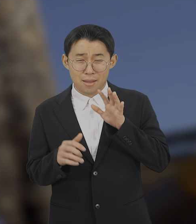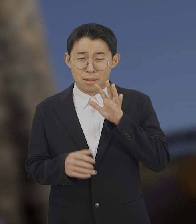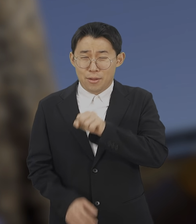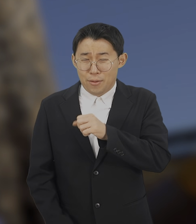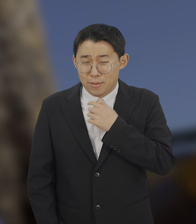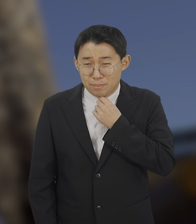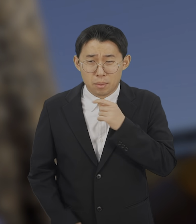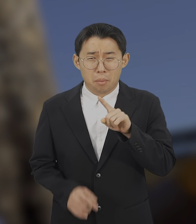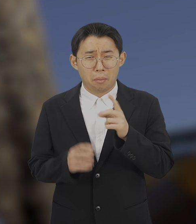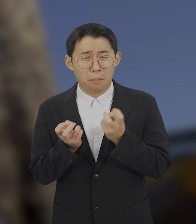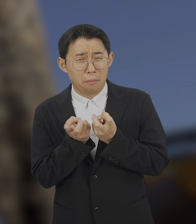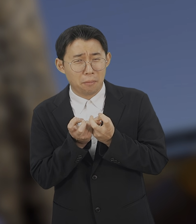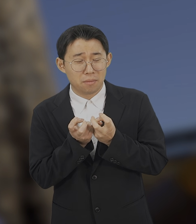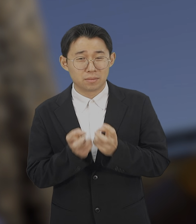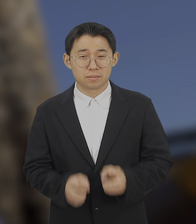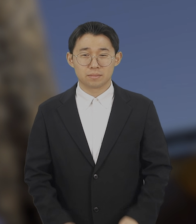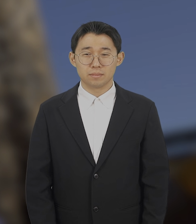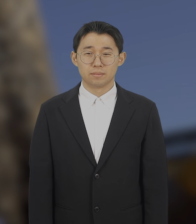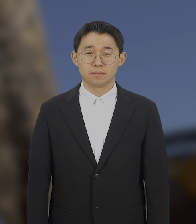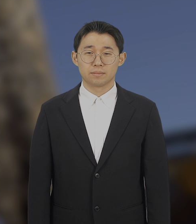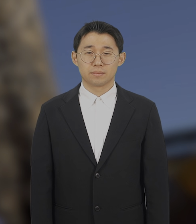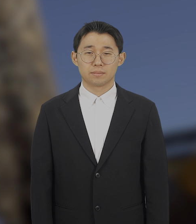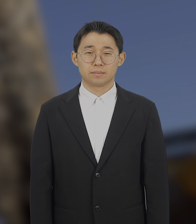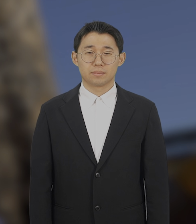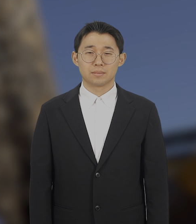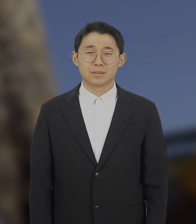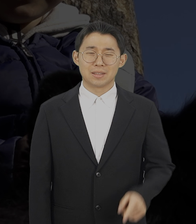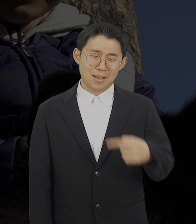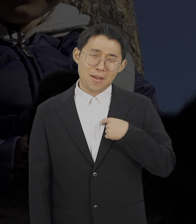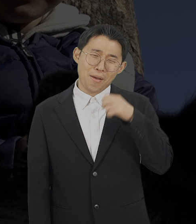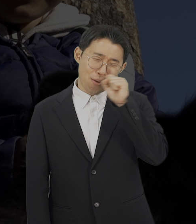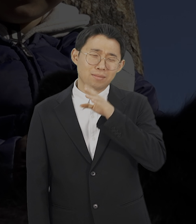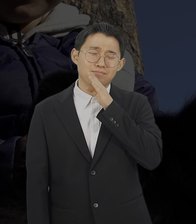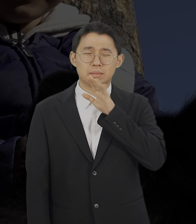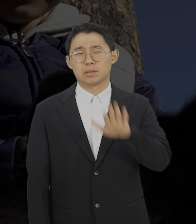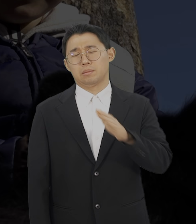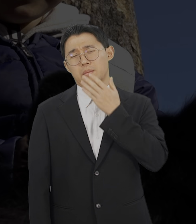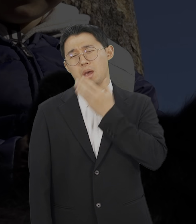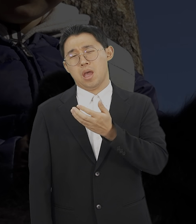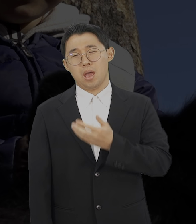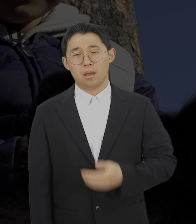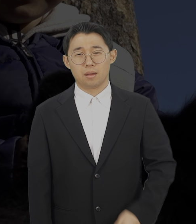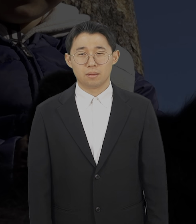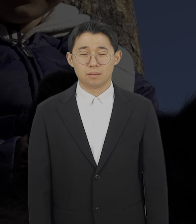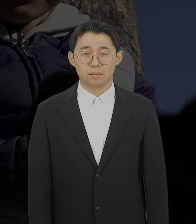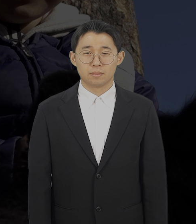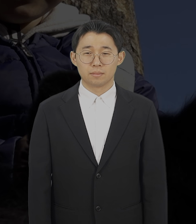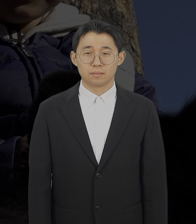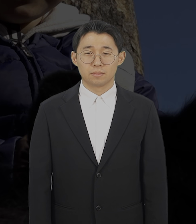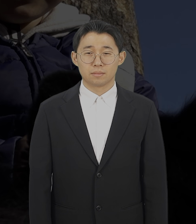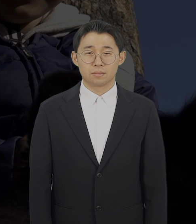강아지를 만지고 싶은 네이비는 어떻게 할까요? 강아지도 날 좋아하니까 만져도